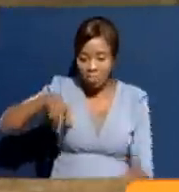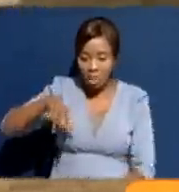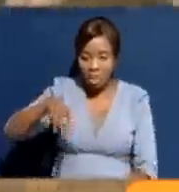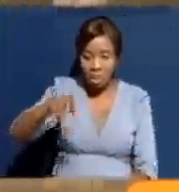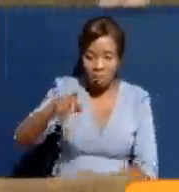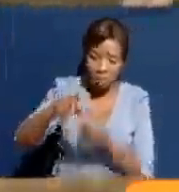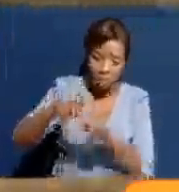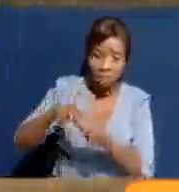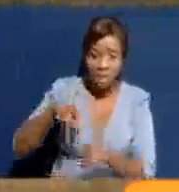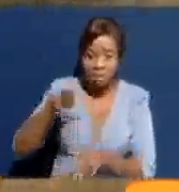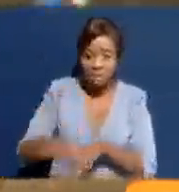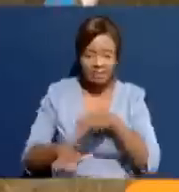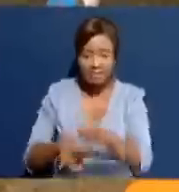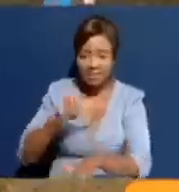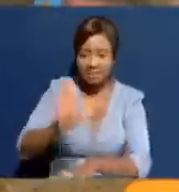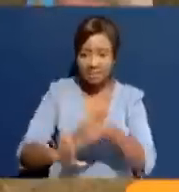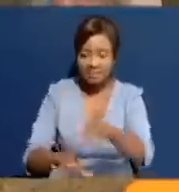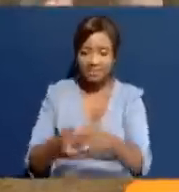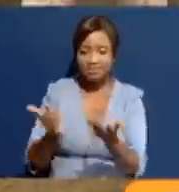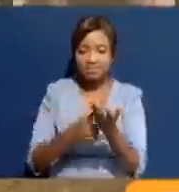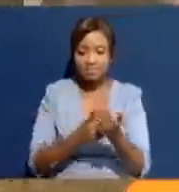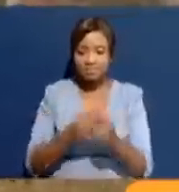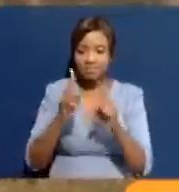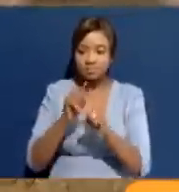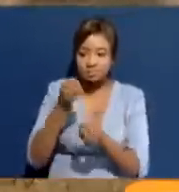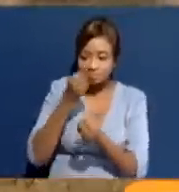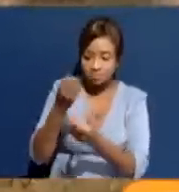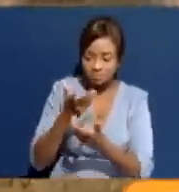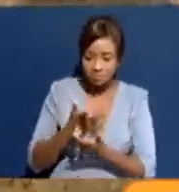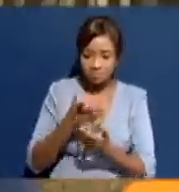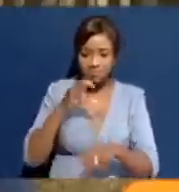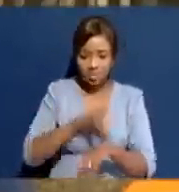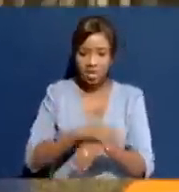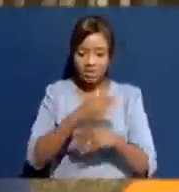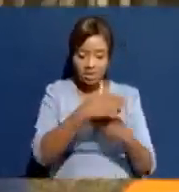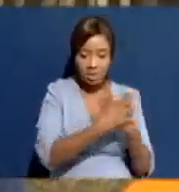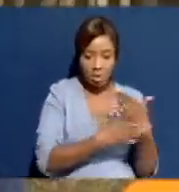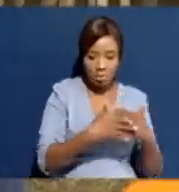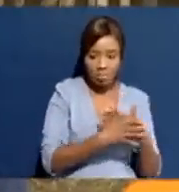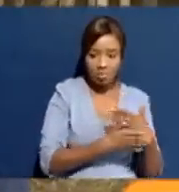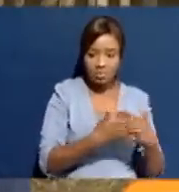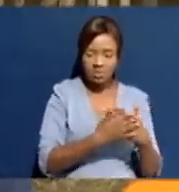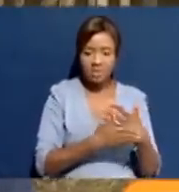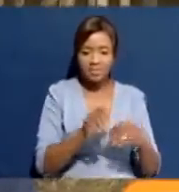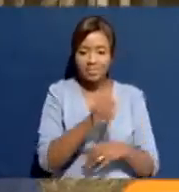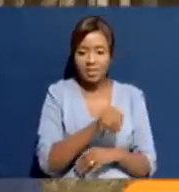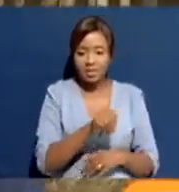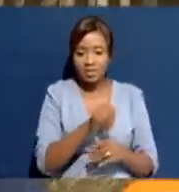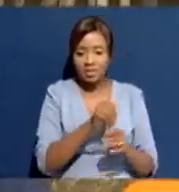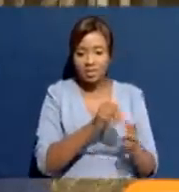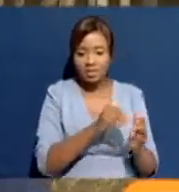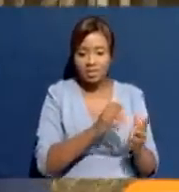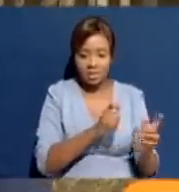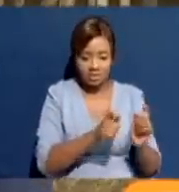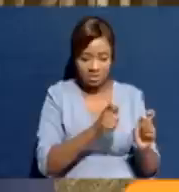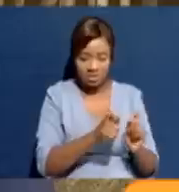day, and this information is a base that's translated by special computer plan and translate